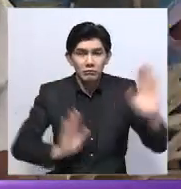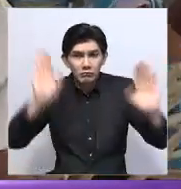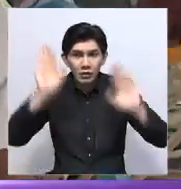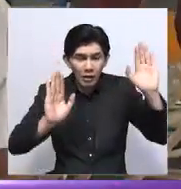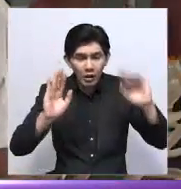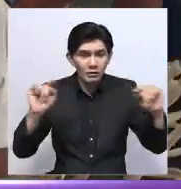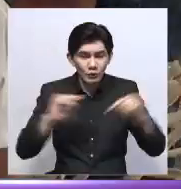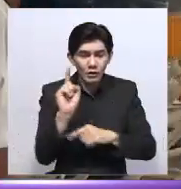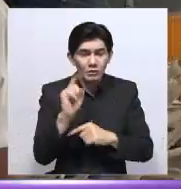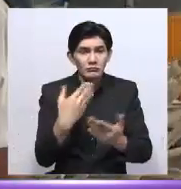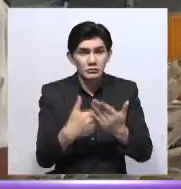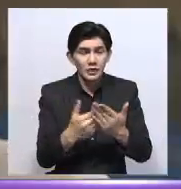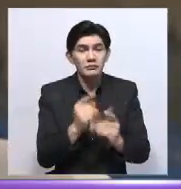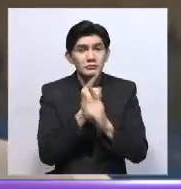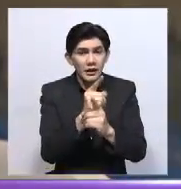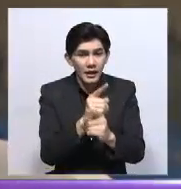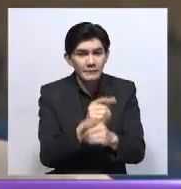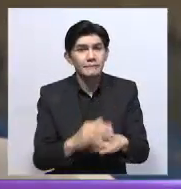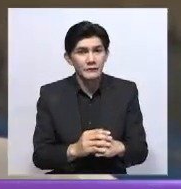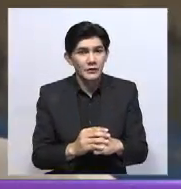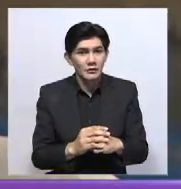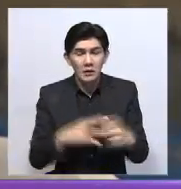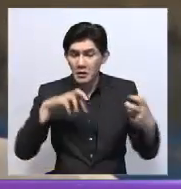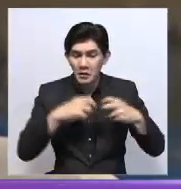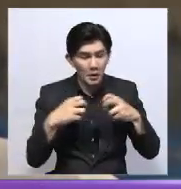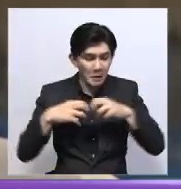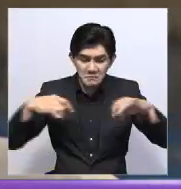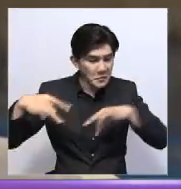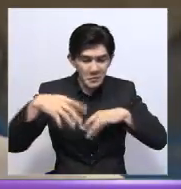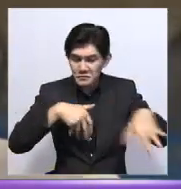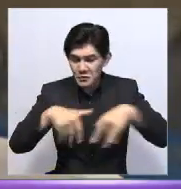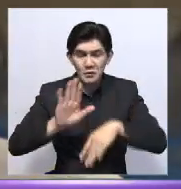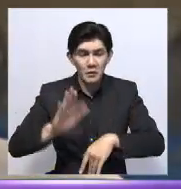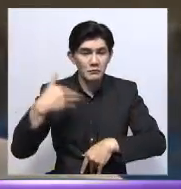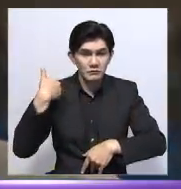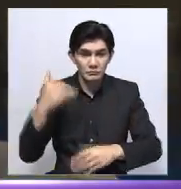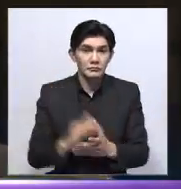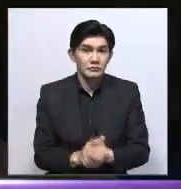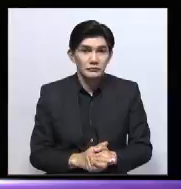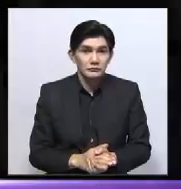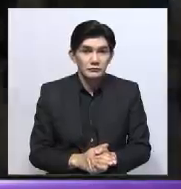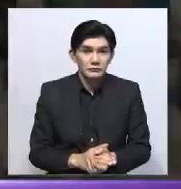ยถูกตีราคาเป็นตัวเงินจนนำไปสู่ความแตกแยกของคนในชุมชน